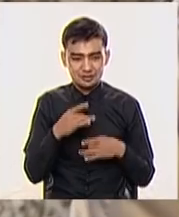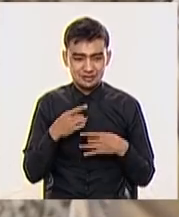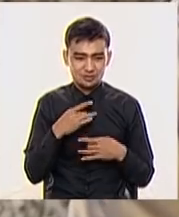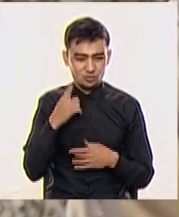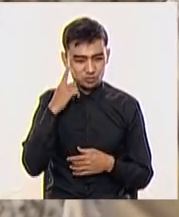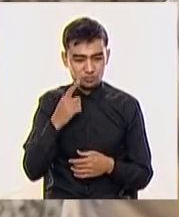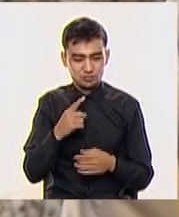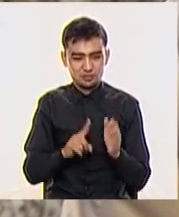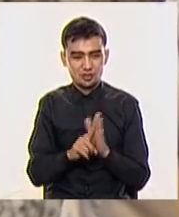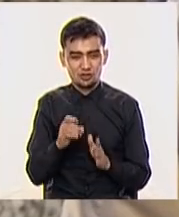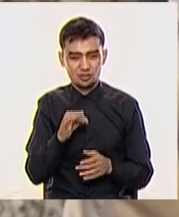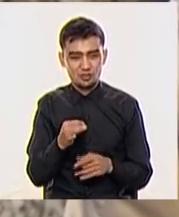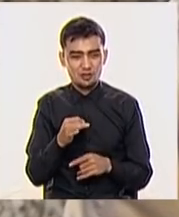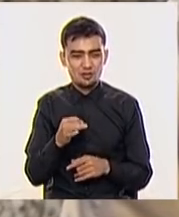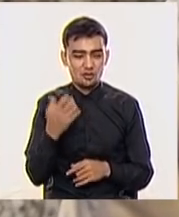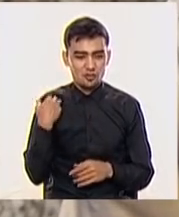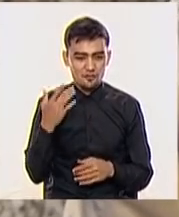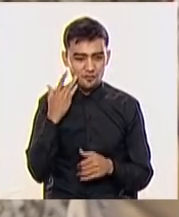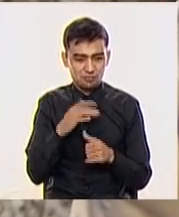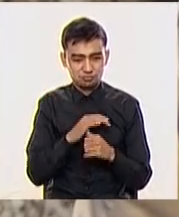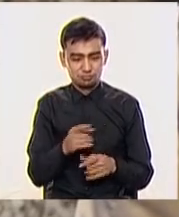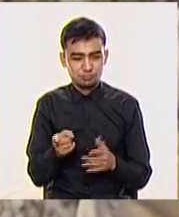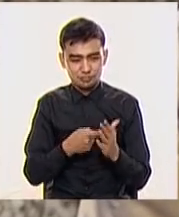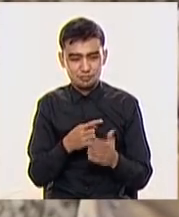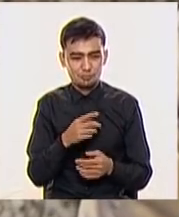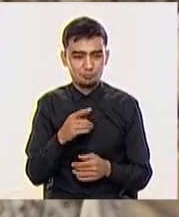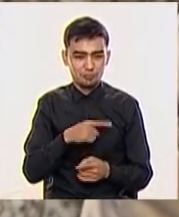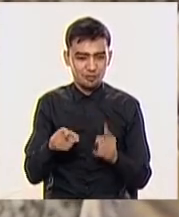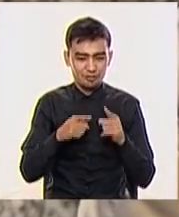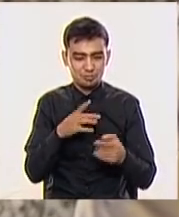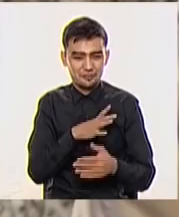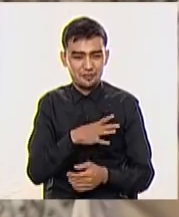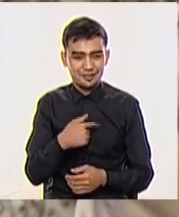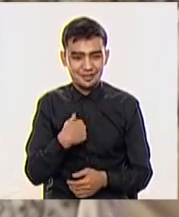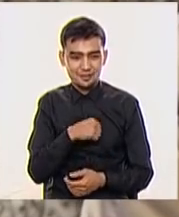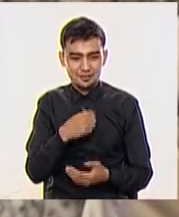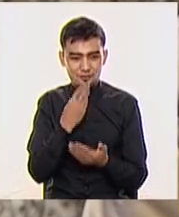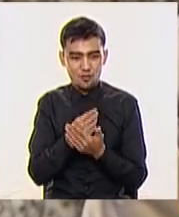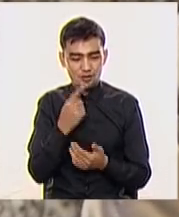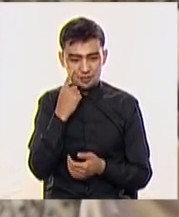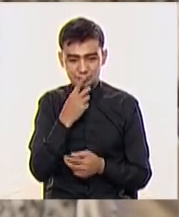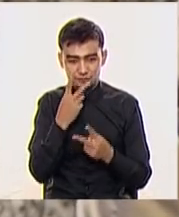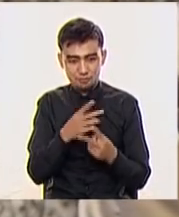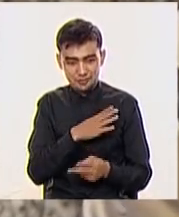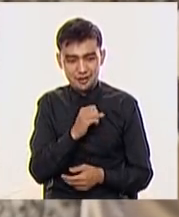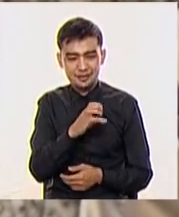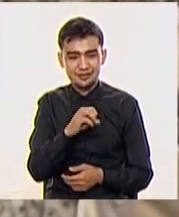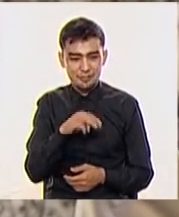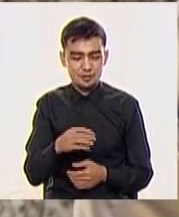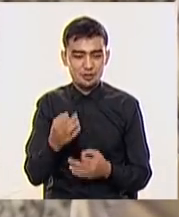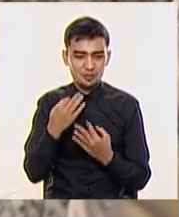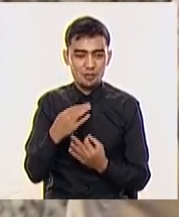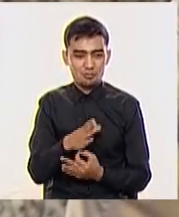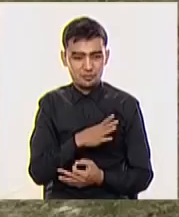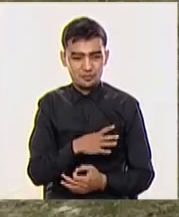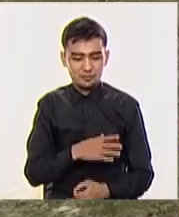ойлаймын. Басшының тарапынан қудалауға түскендіктен ол өте қатты стресте болды. Мен өз көзіммен көріп жүрдім Әсемді және де Әсем маған айтып